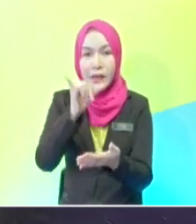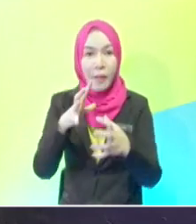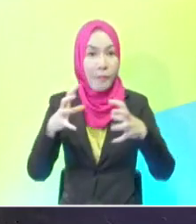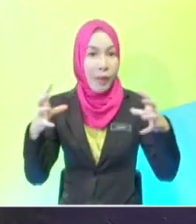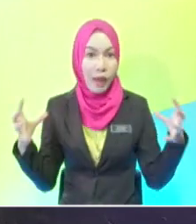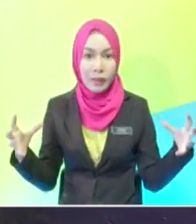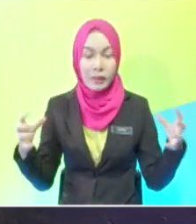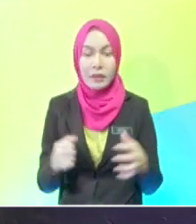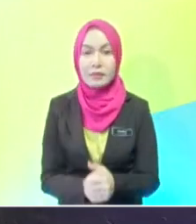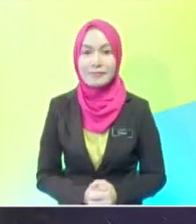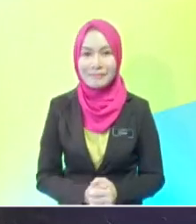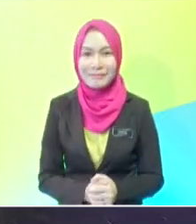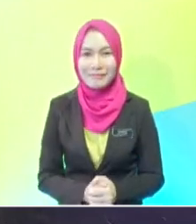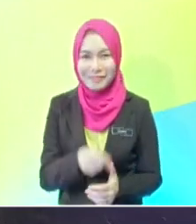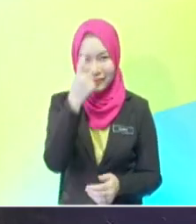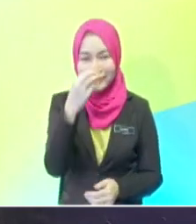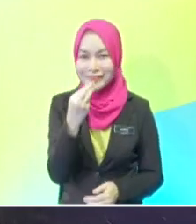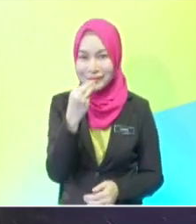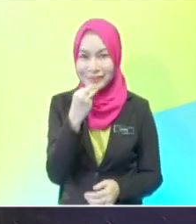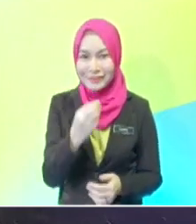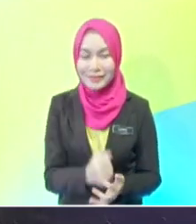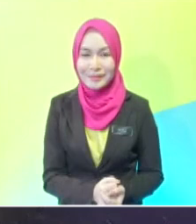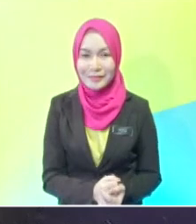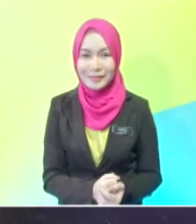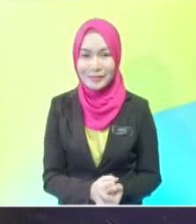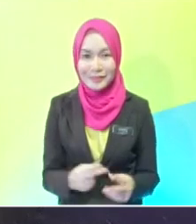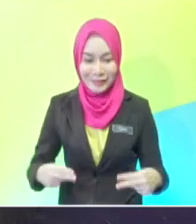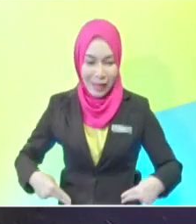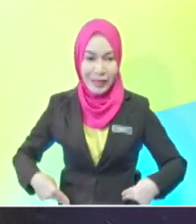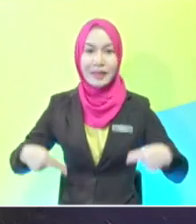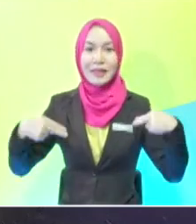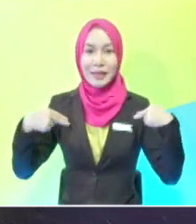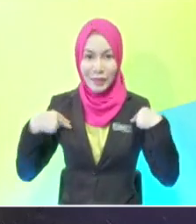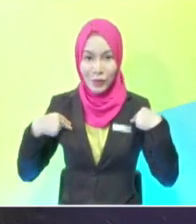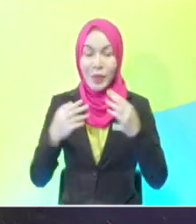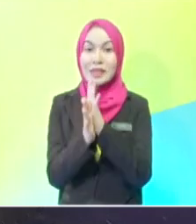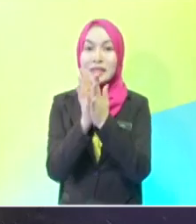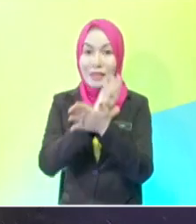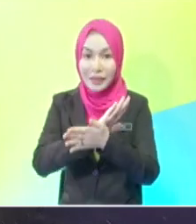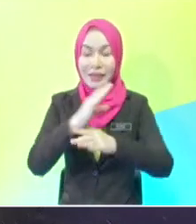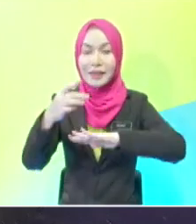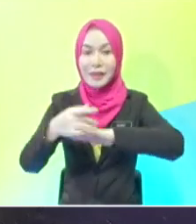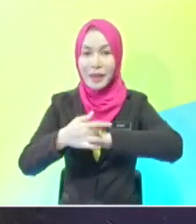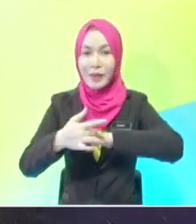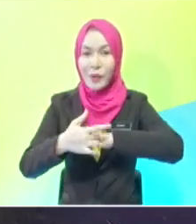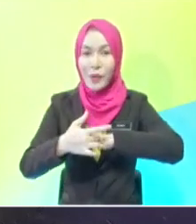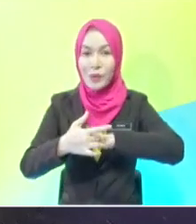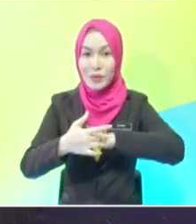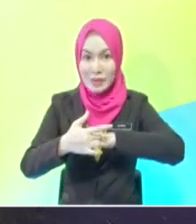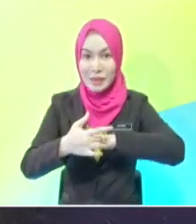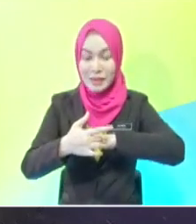kita teknologi kejuruan genetik ini Oke membantu kita